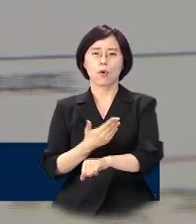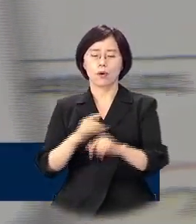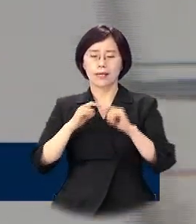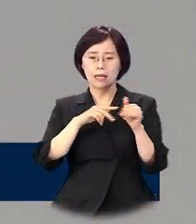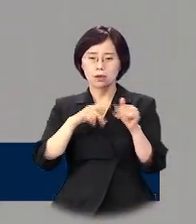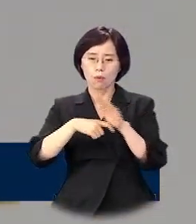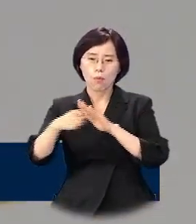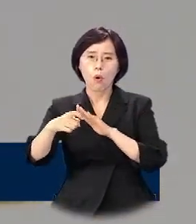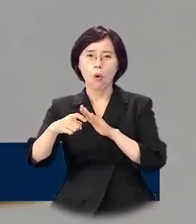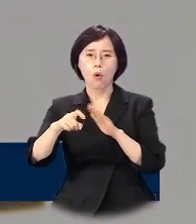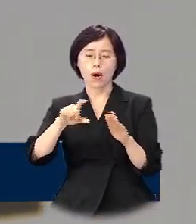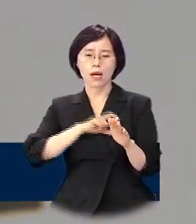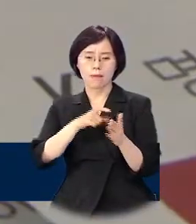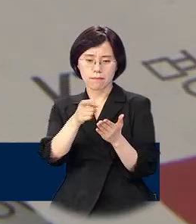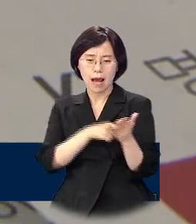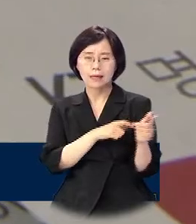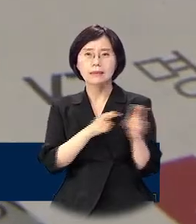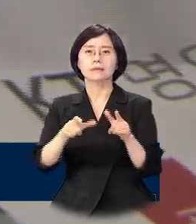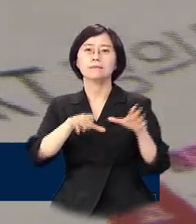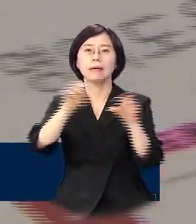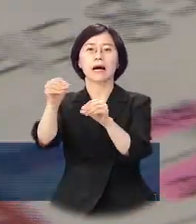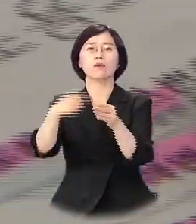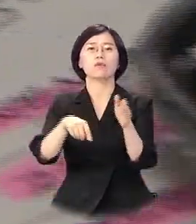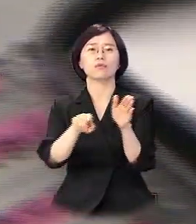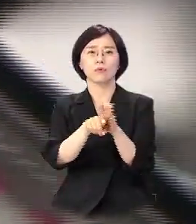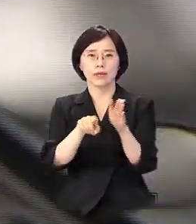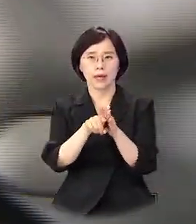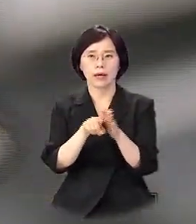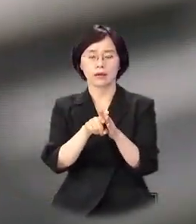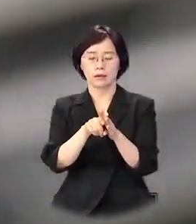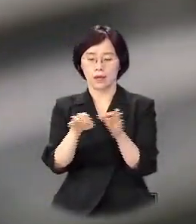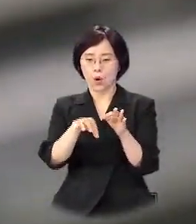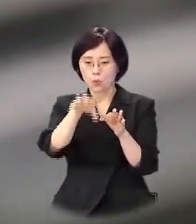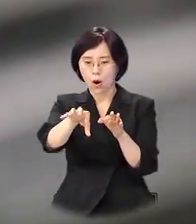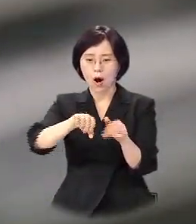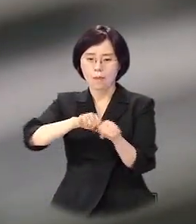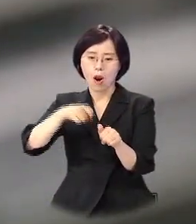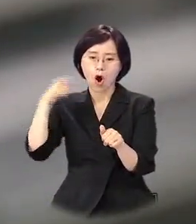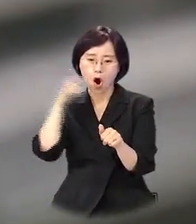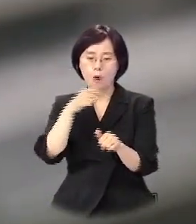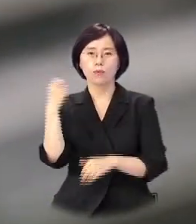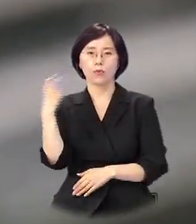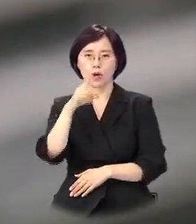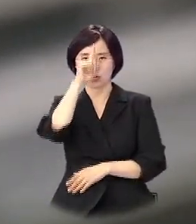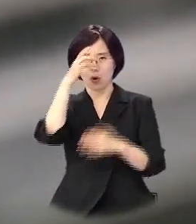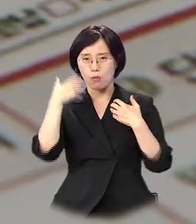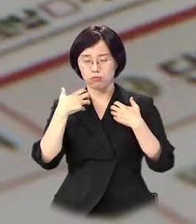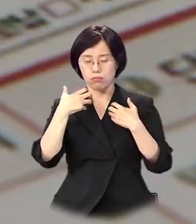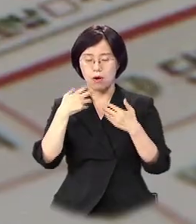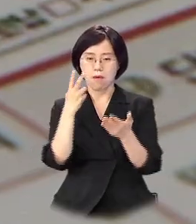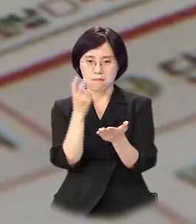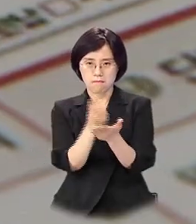명의도용이나 개인정보 유출을 근절하기 위해 비위 대리점에 대한 처벌 강화 등 정부